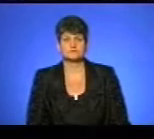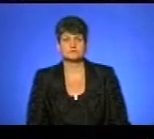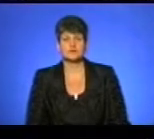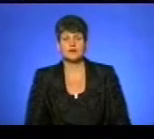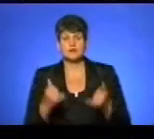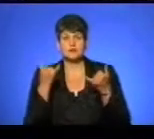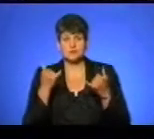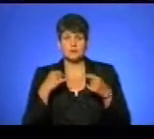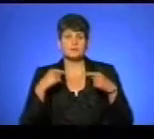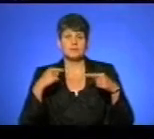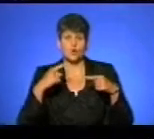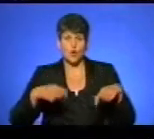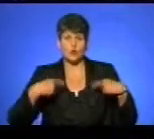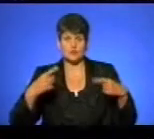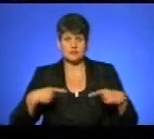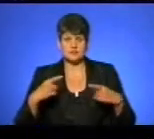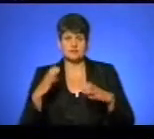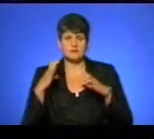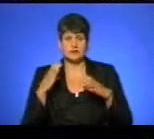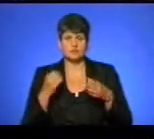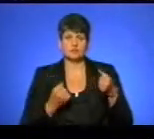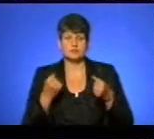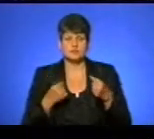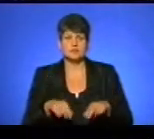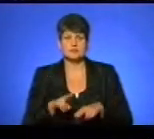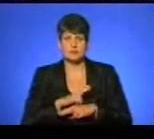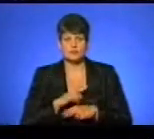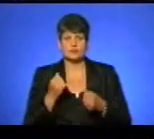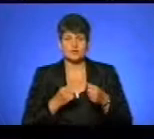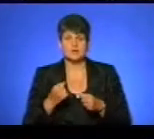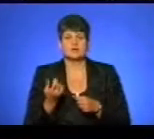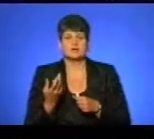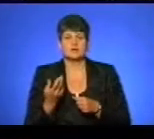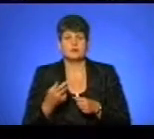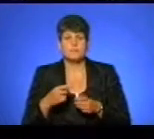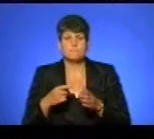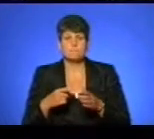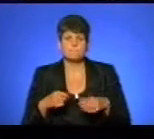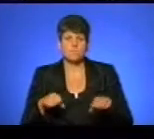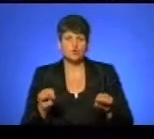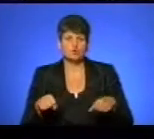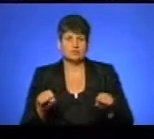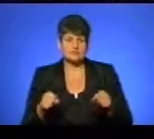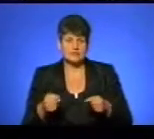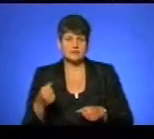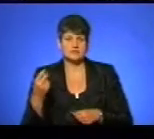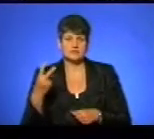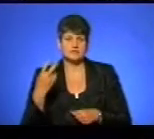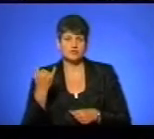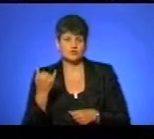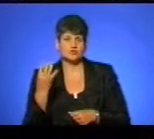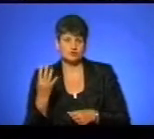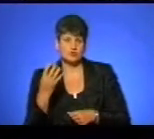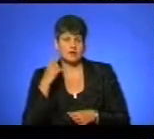Сьогодні під колесами вантажного автомобіля у Кременці загинув водій мотоцикла 24-річний шумчанин. Аварія трапилася близько